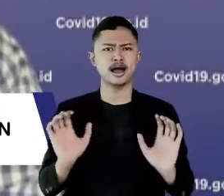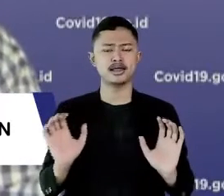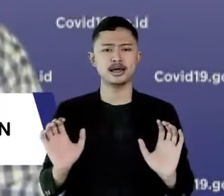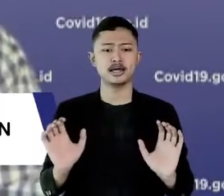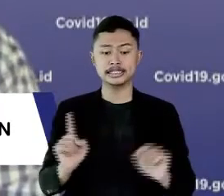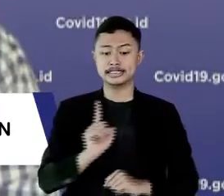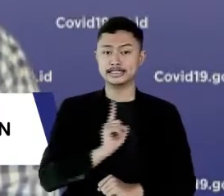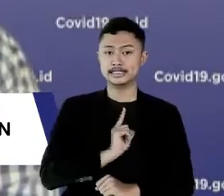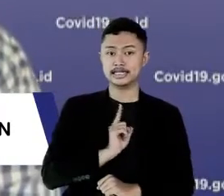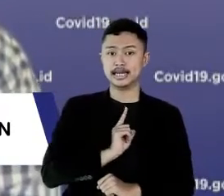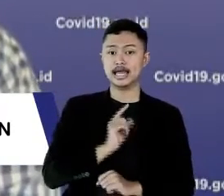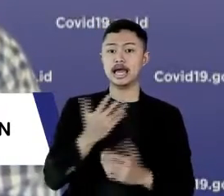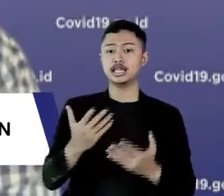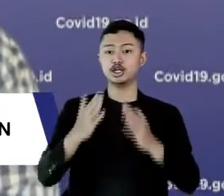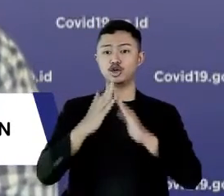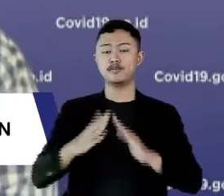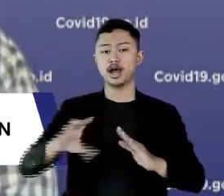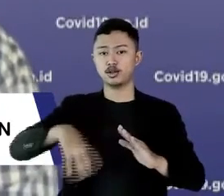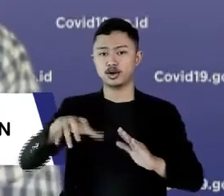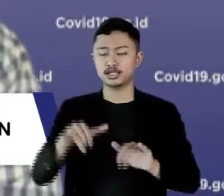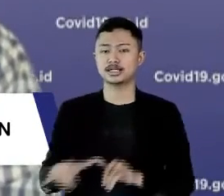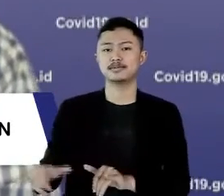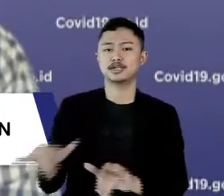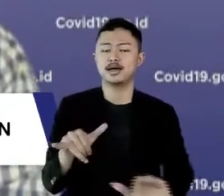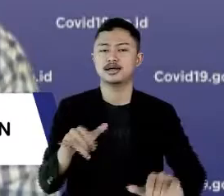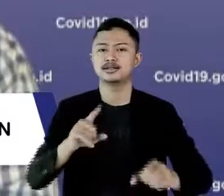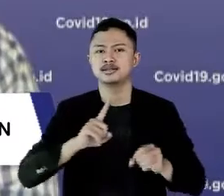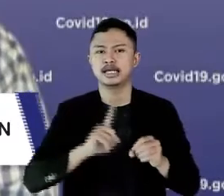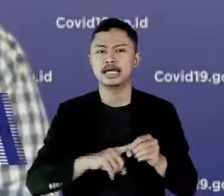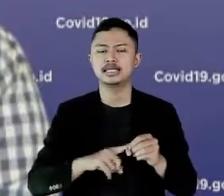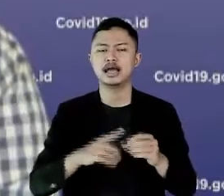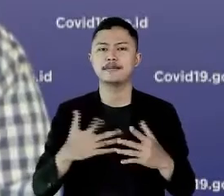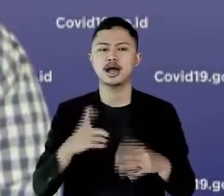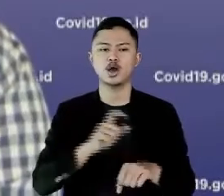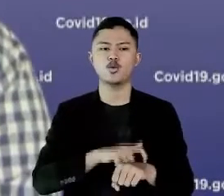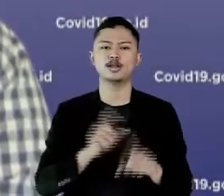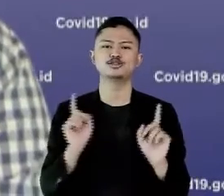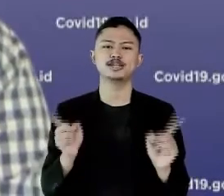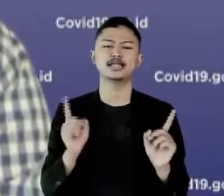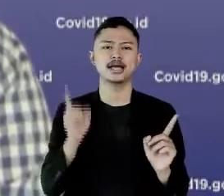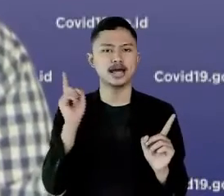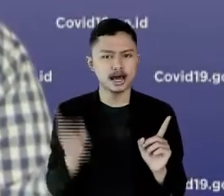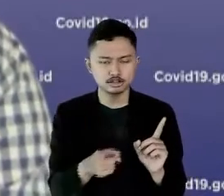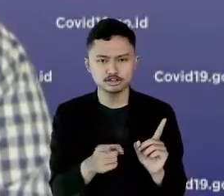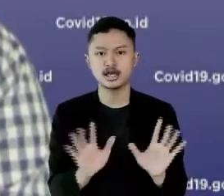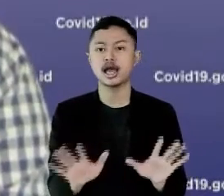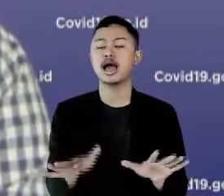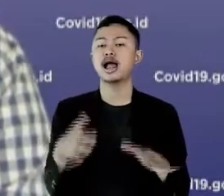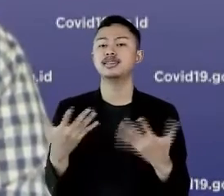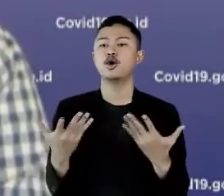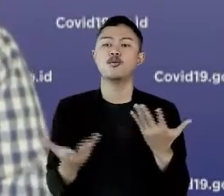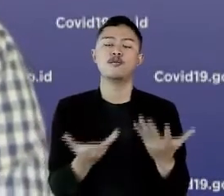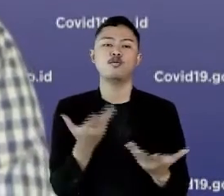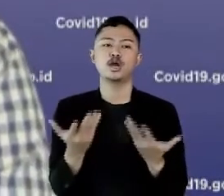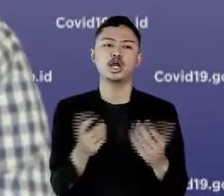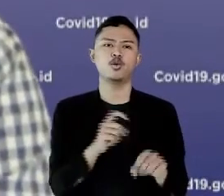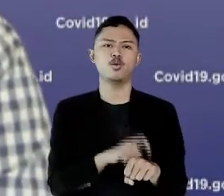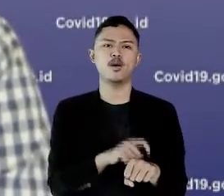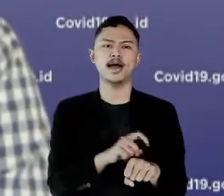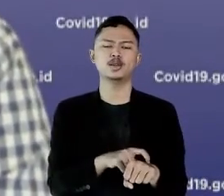ya, sendiri atau bahkan di dalam rumah bersama keluarga. Ya, intinya kita harus punya waktu untuk bersantai, waktu untuk kemudian